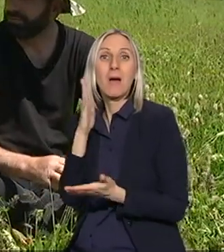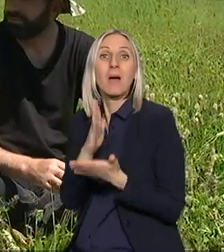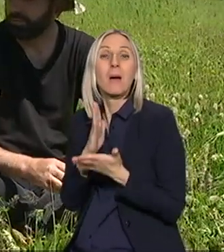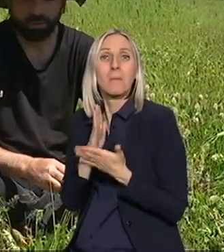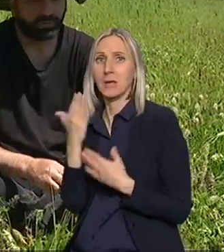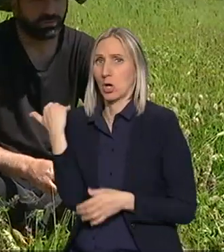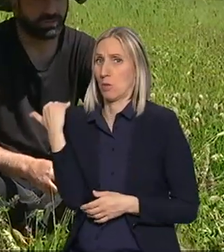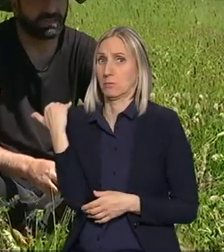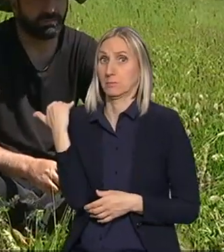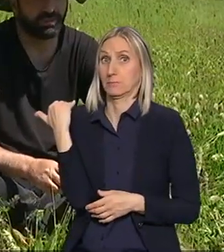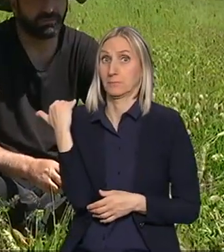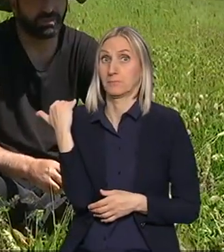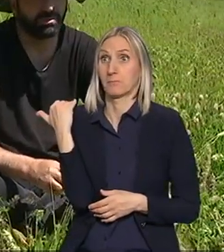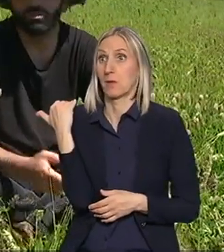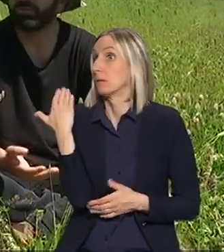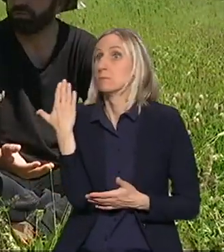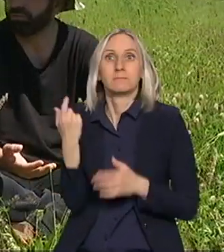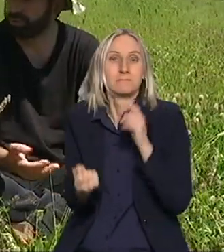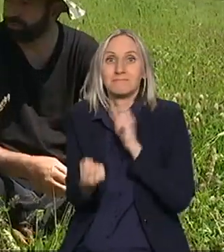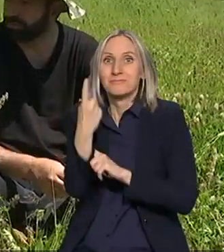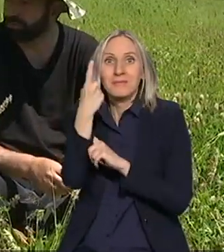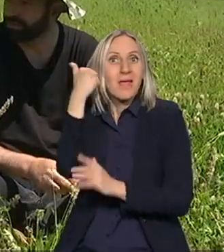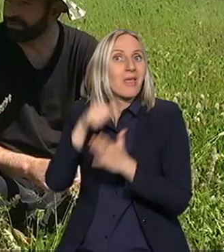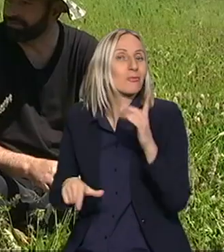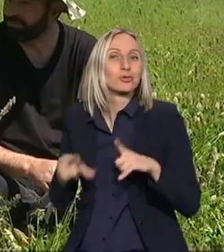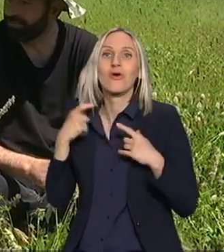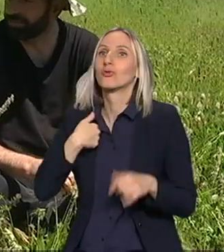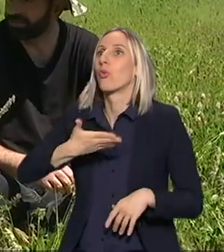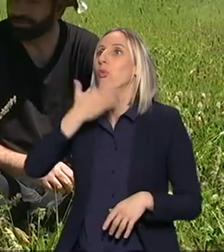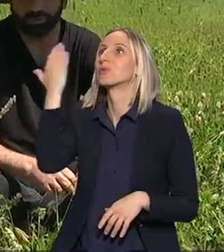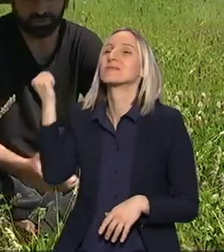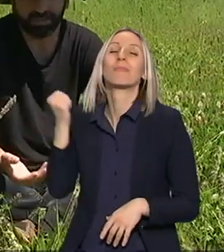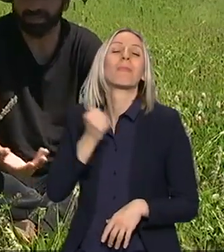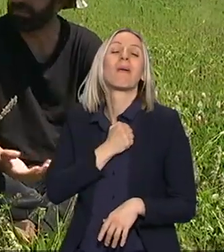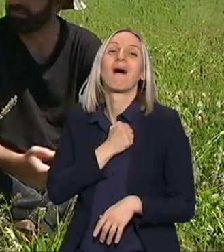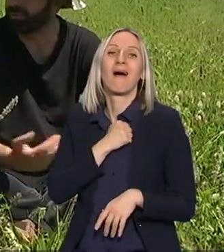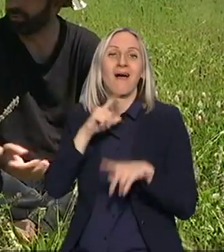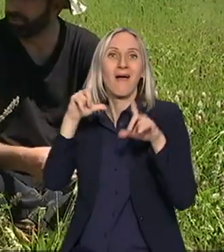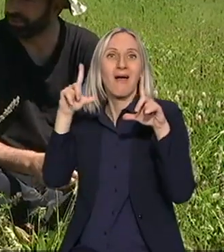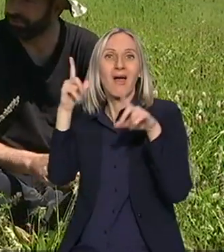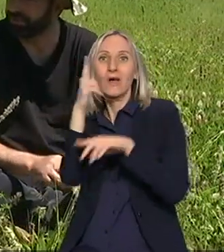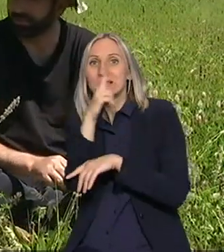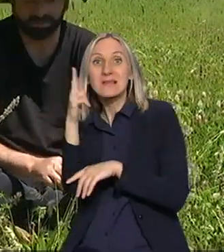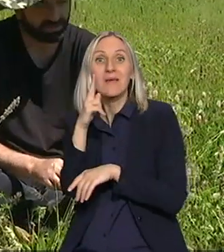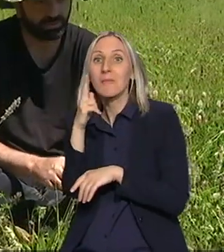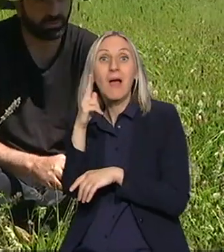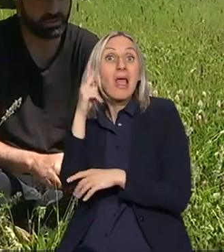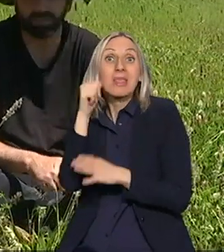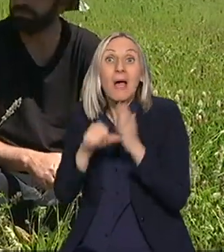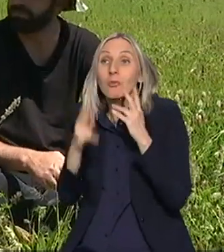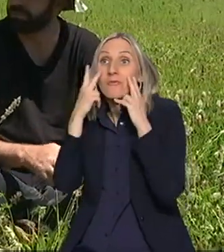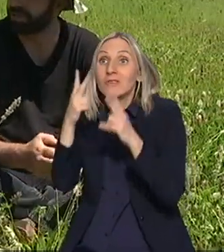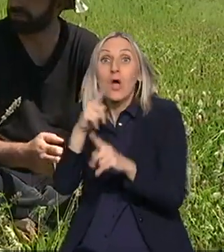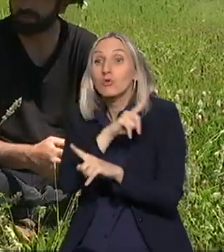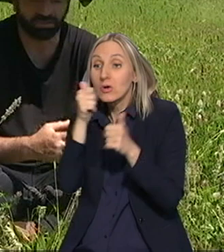sam mogao to da snimim samo jednom i u životu, jer pošte do sad nisam drugi put ih video. Zato